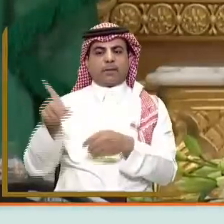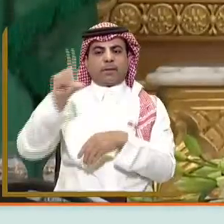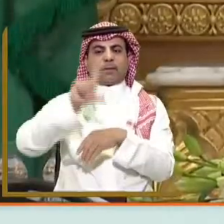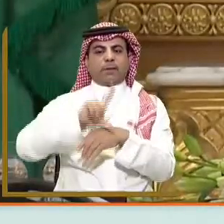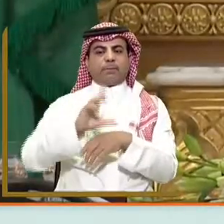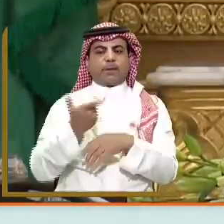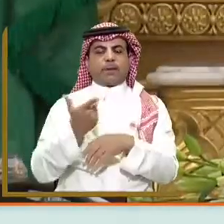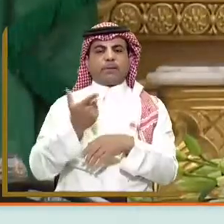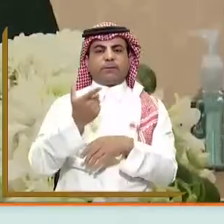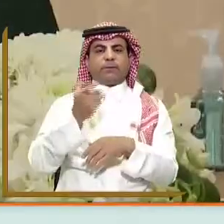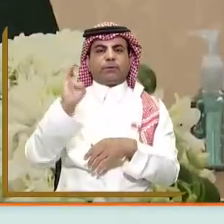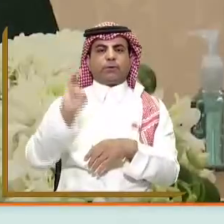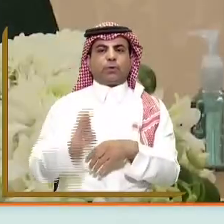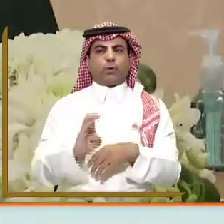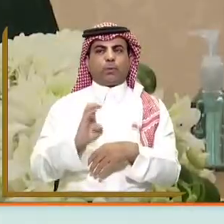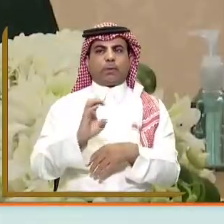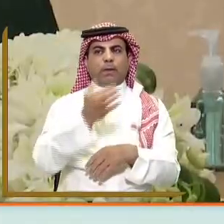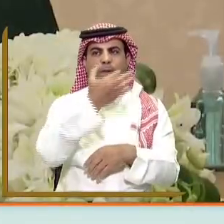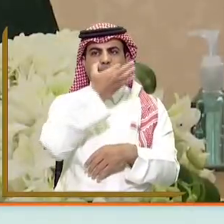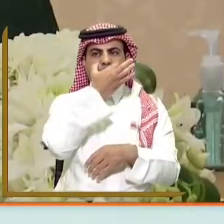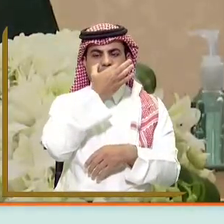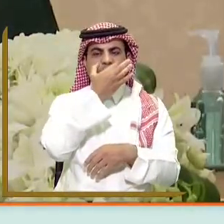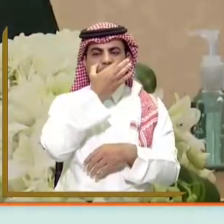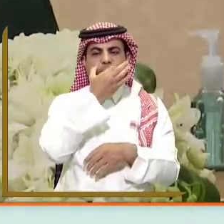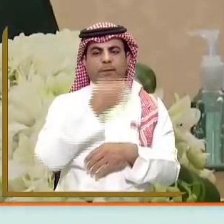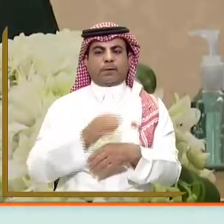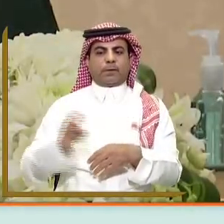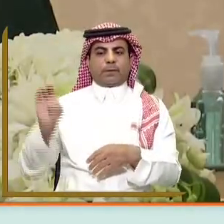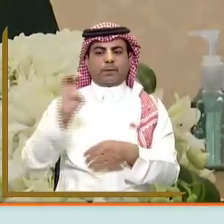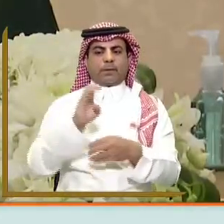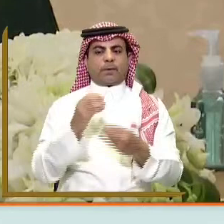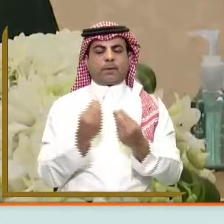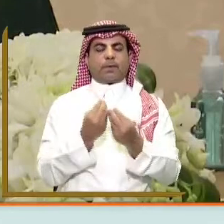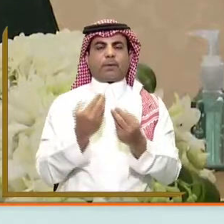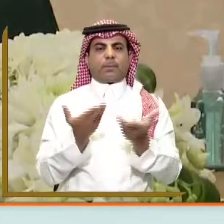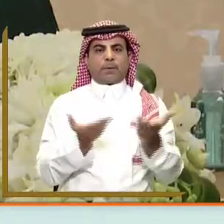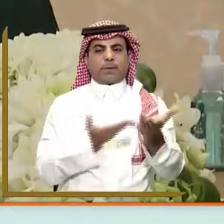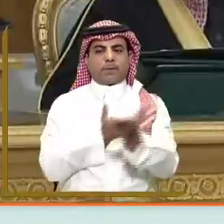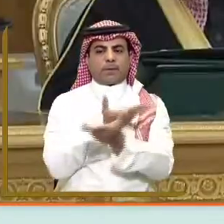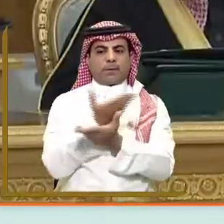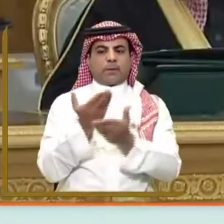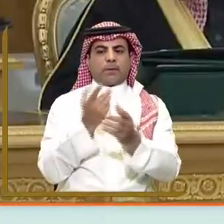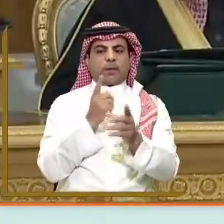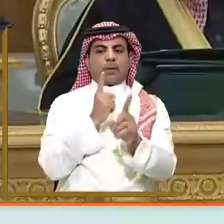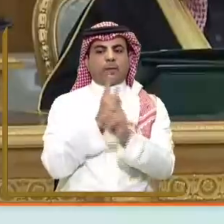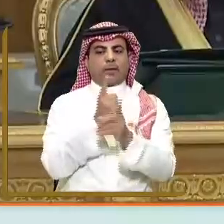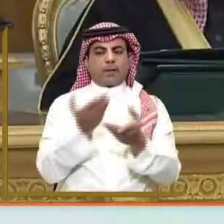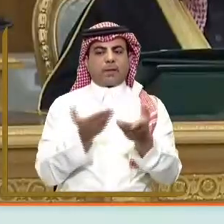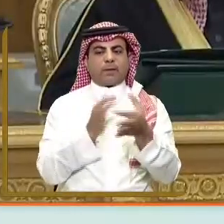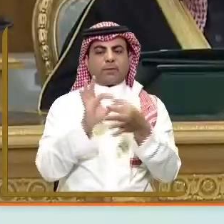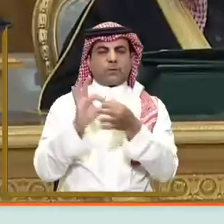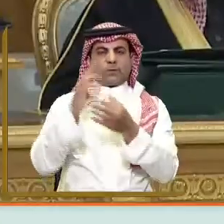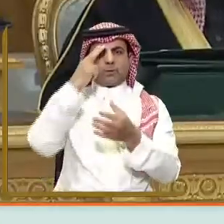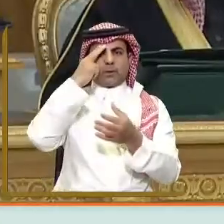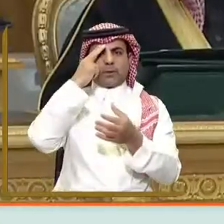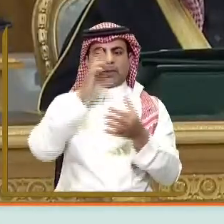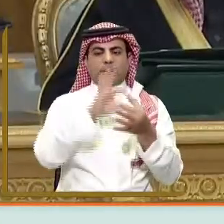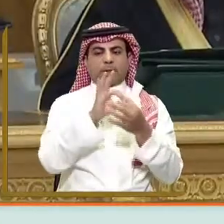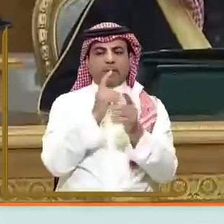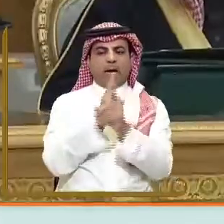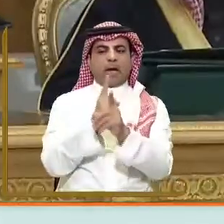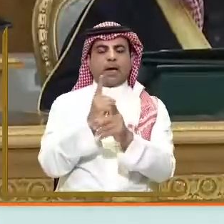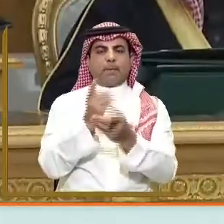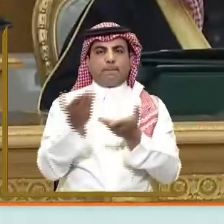الشريفين من فخامة الرئيس الفريق أول سلفاكير مياردت رئيس جمهورية جنوب السودان، وكذلك فحوى